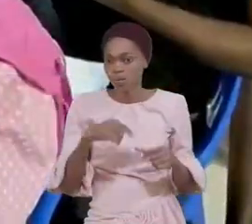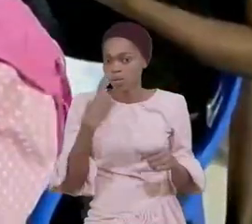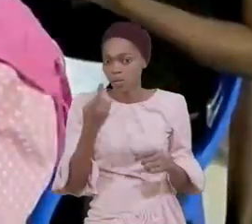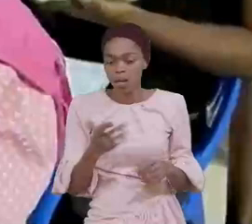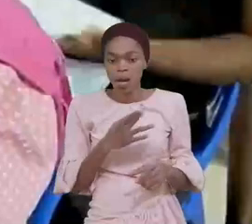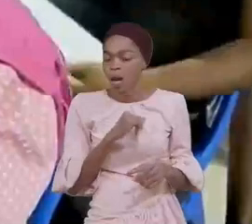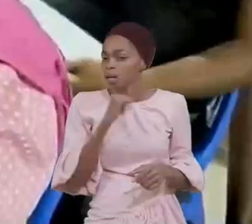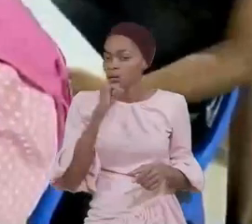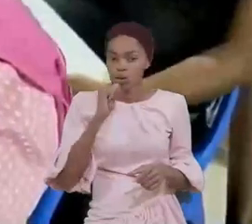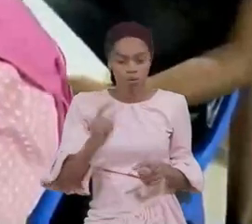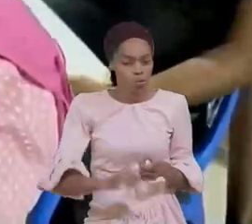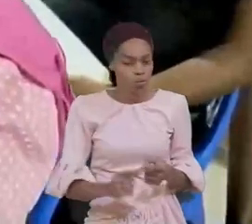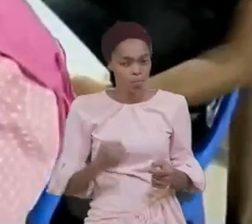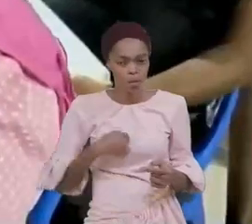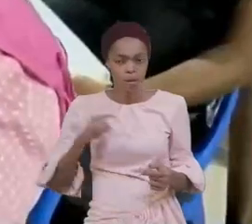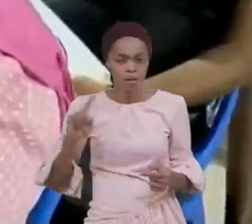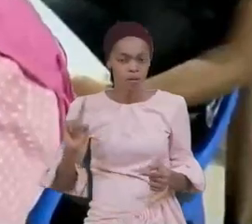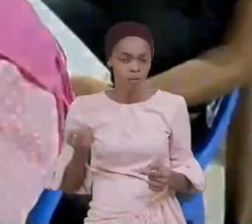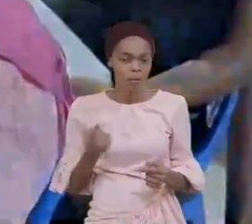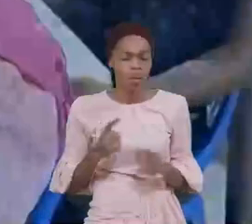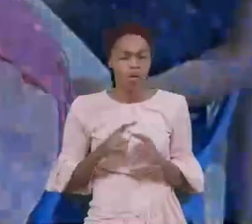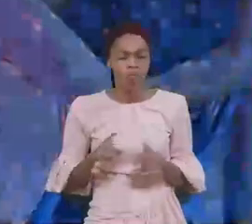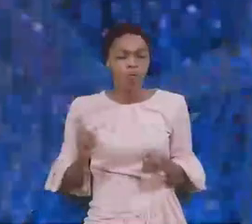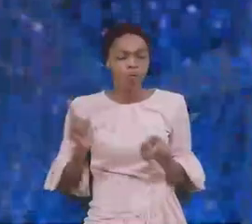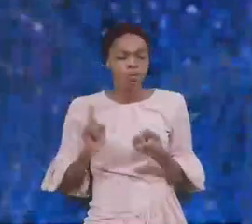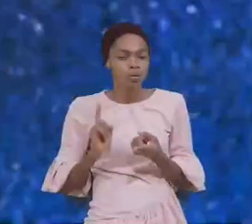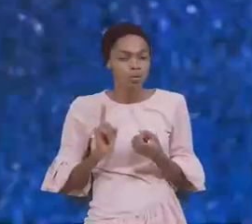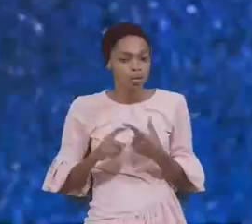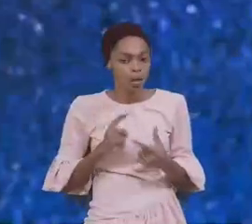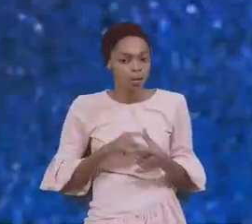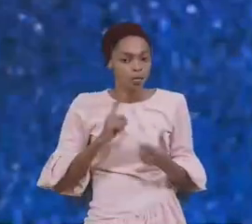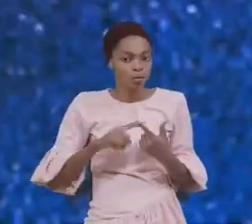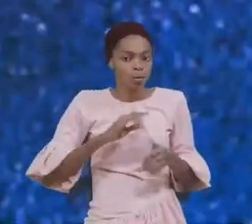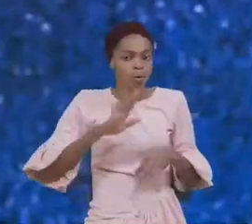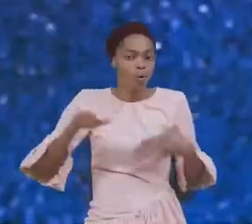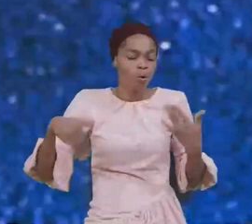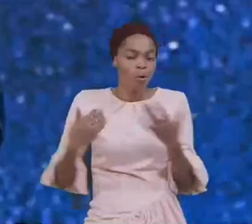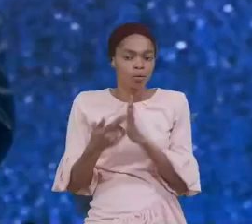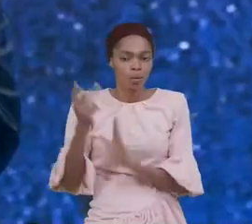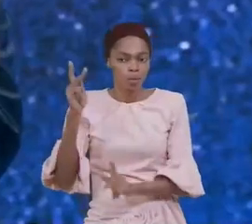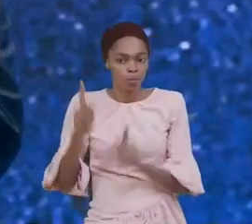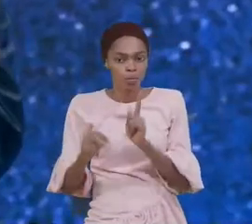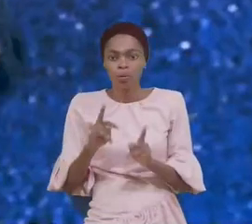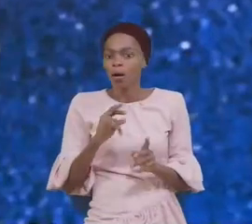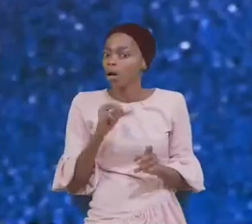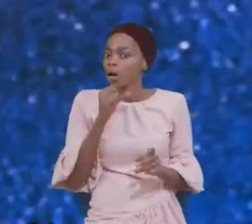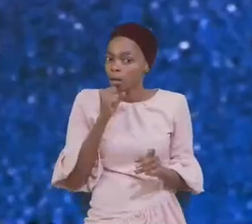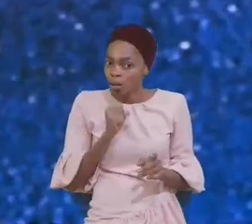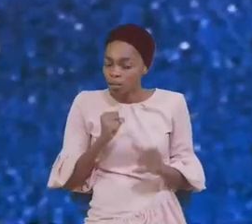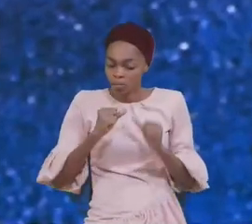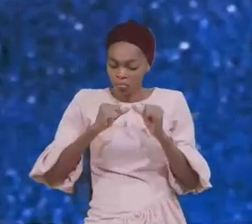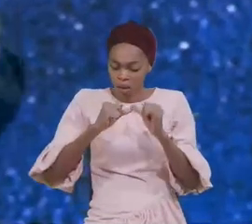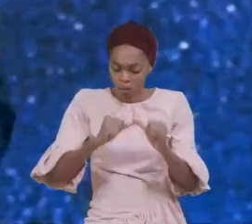seulement à moi, mais encore à tous ceux qui auront aimé, ceux qui sont âgés, qui